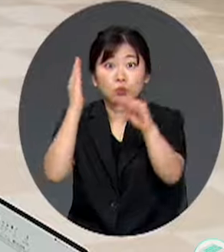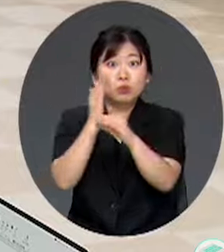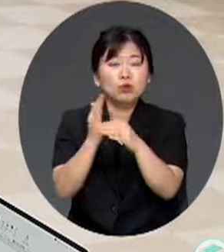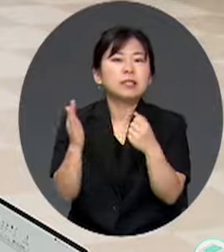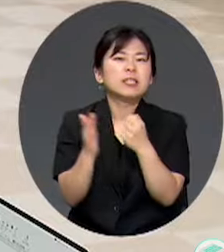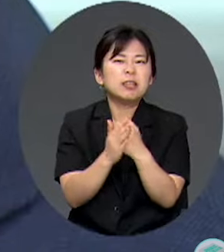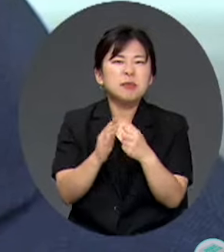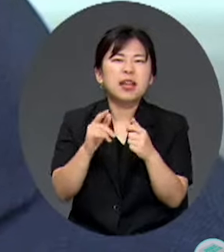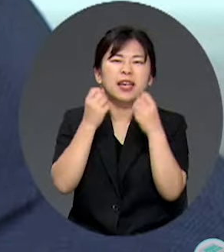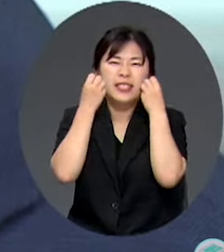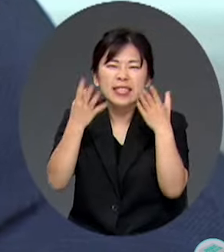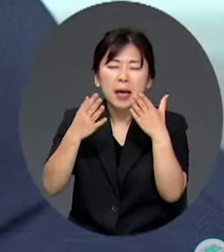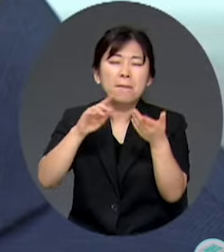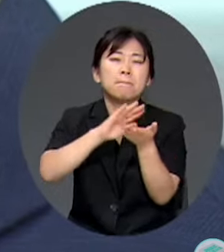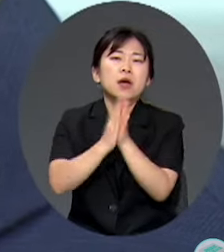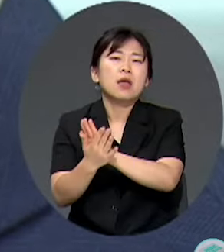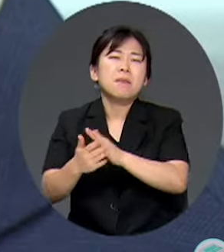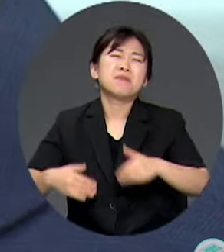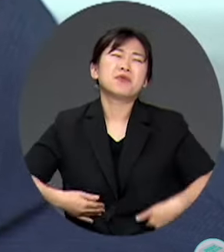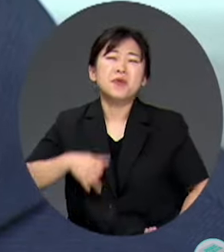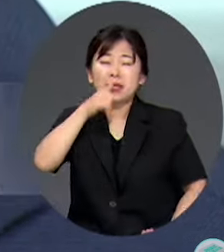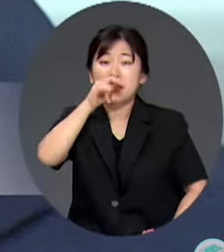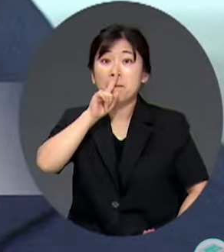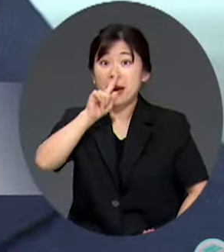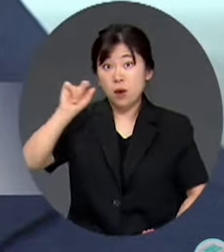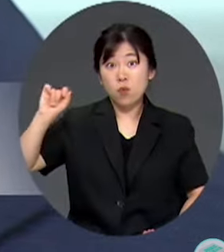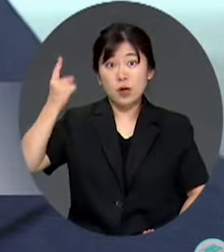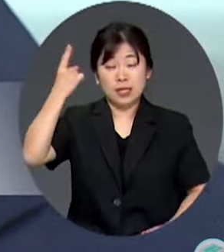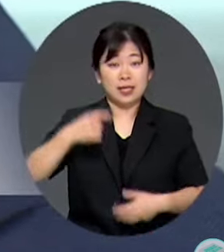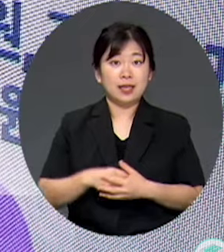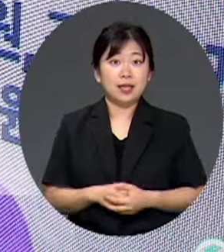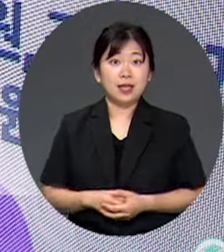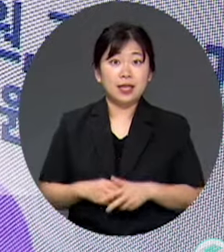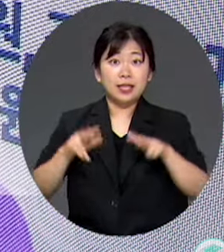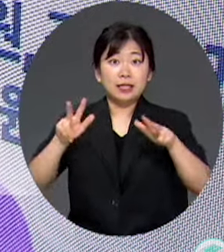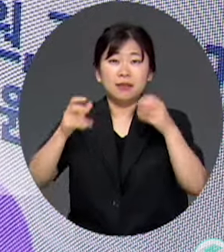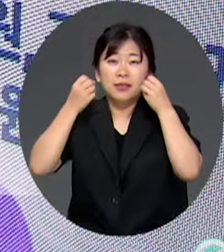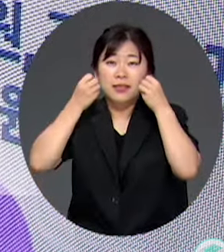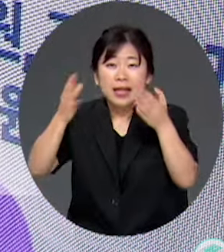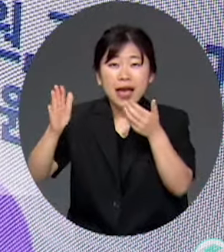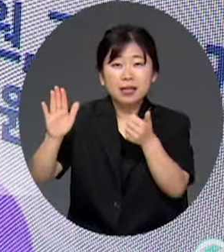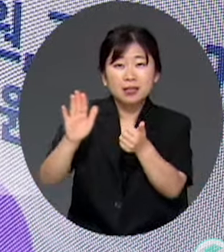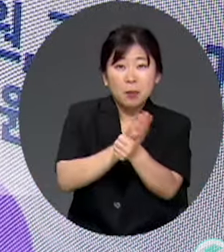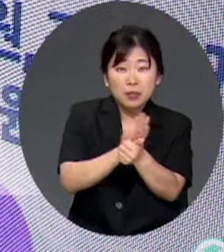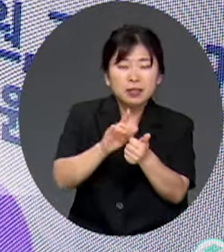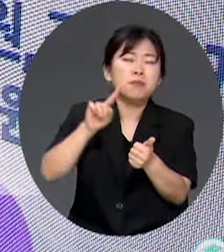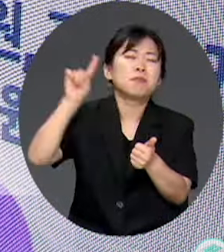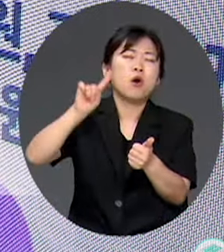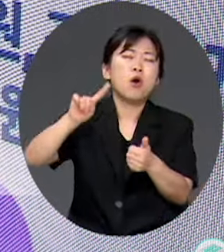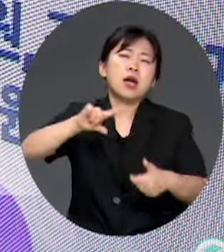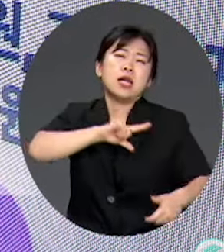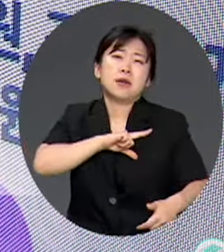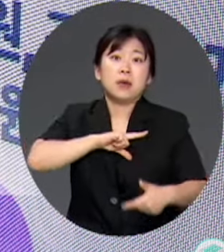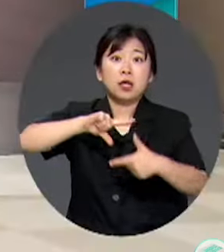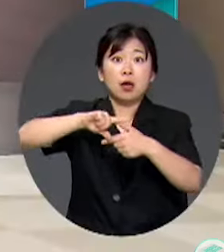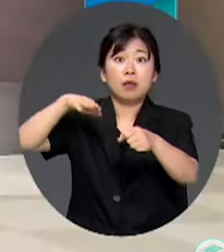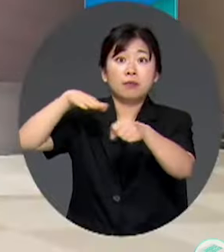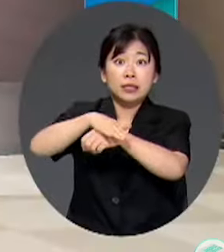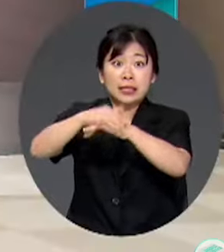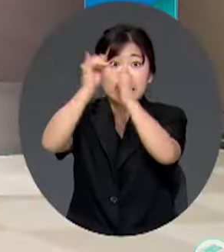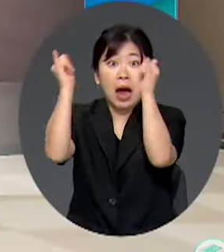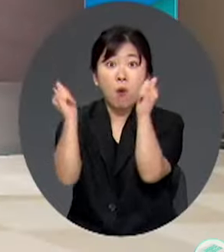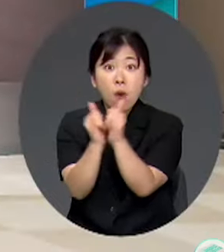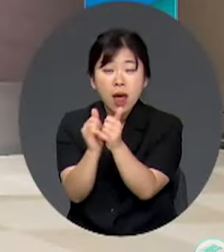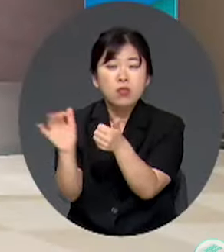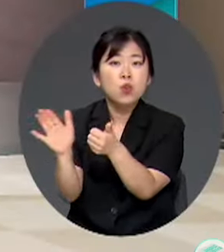찾아보자는 의미에서입니다. 우선 박 교육감은 돌봄의 새로운 모델인 경남형 사회적 돌봄을 도내 지자체 두세